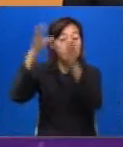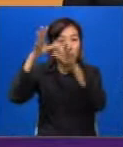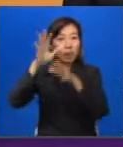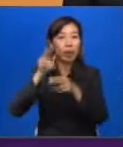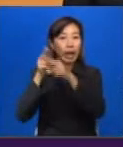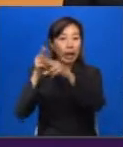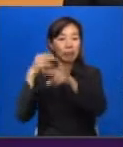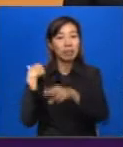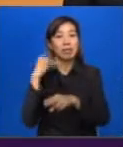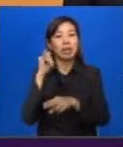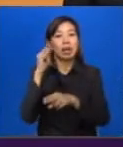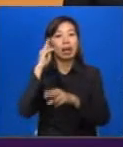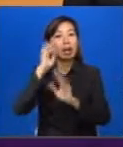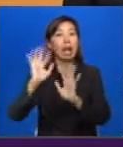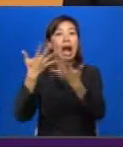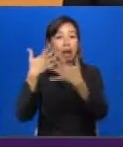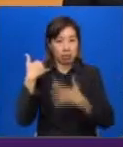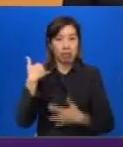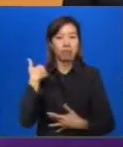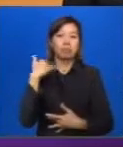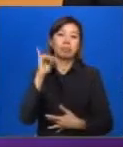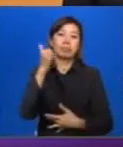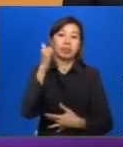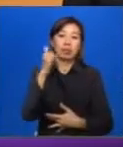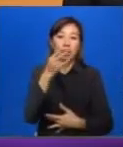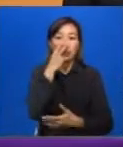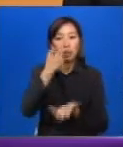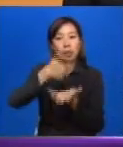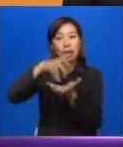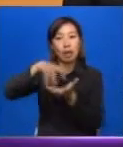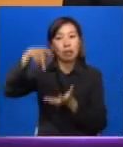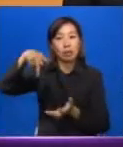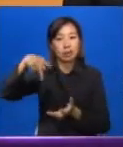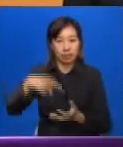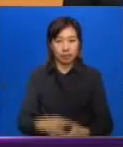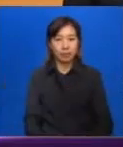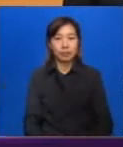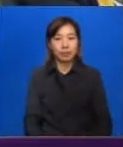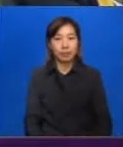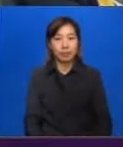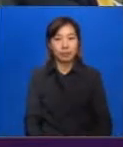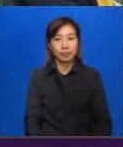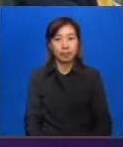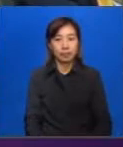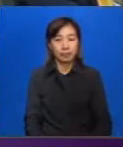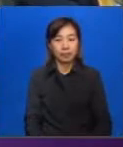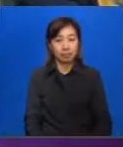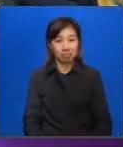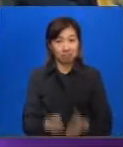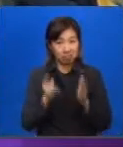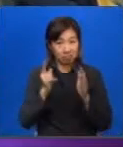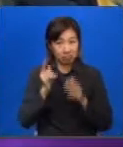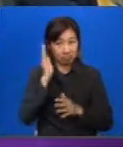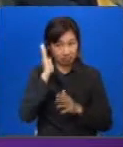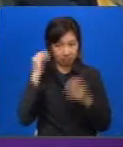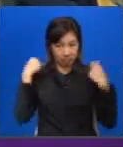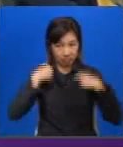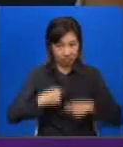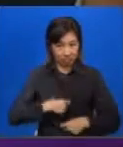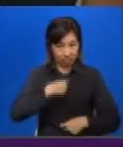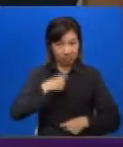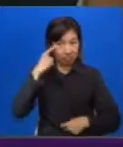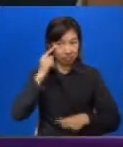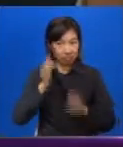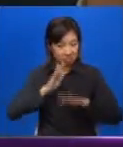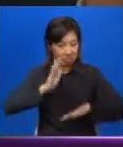ลำนี้อาจจะสูญหายไปได้อย่างไร้ร่องรอยติดตามรายละเอียดได้จากรายงานค่ะ ผู้เชี่ยวชาญด้านอากาศยานและการบิน